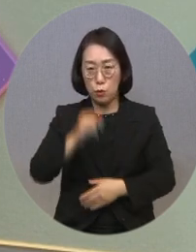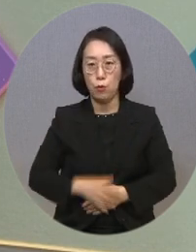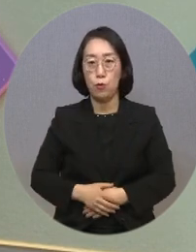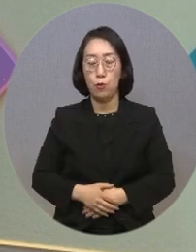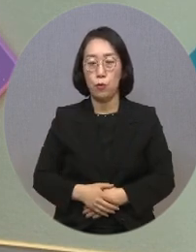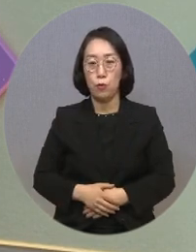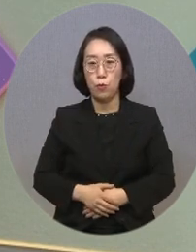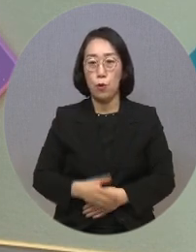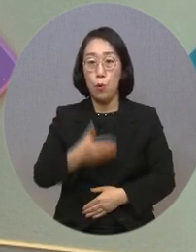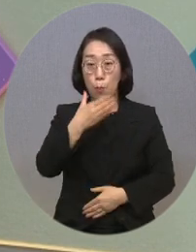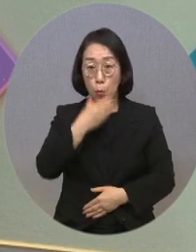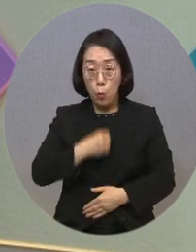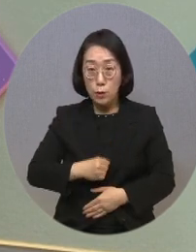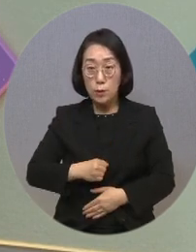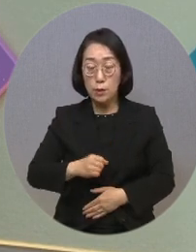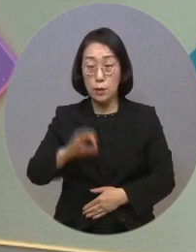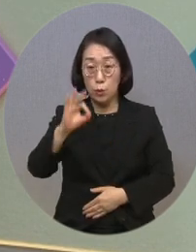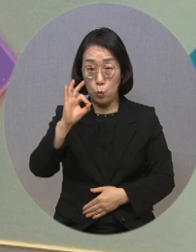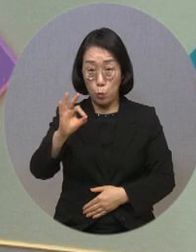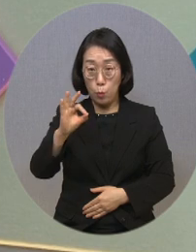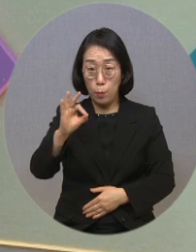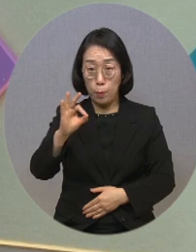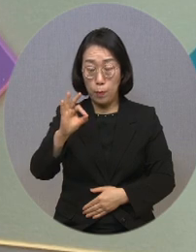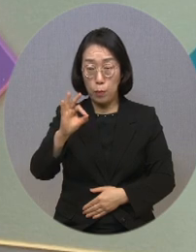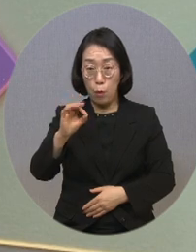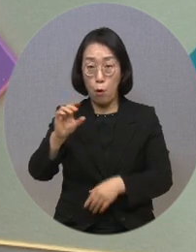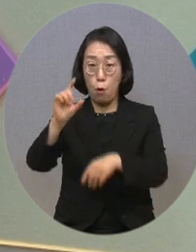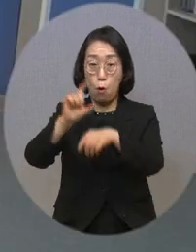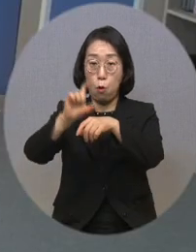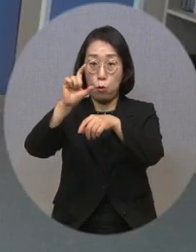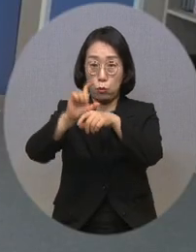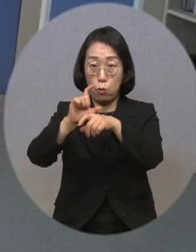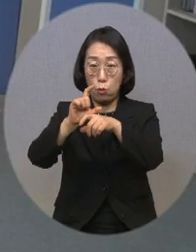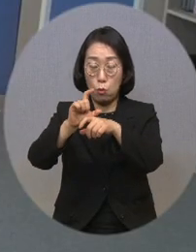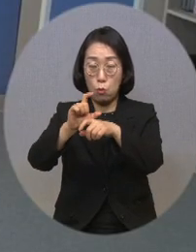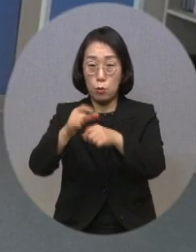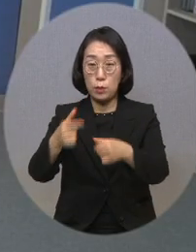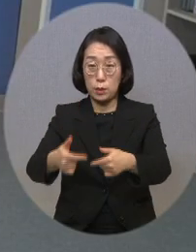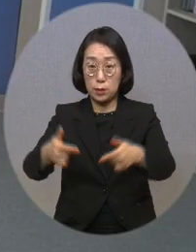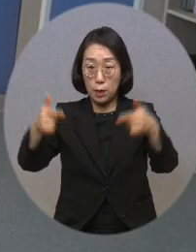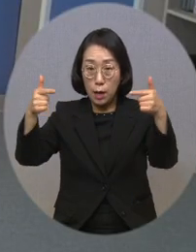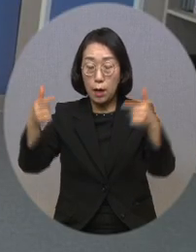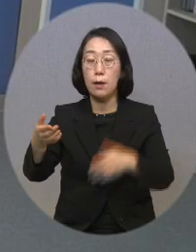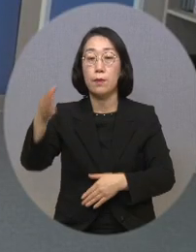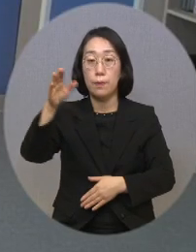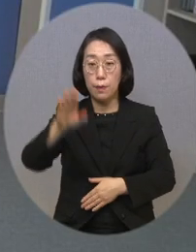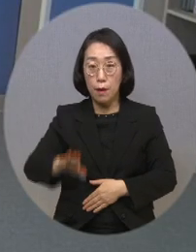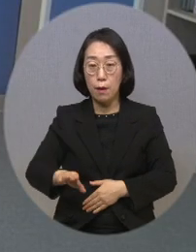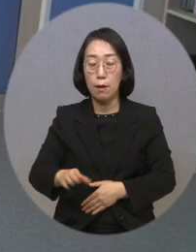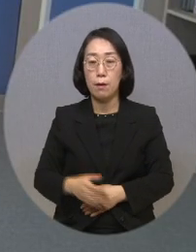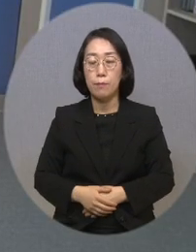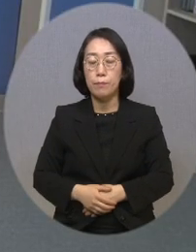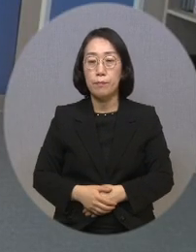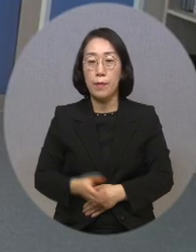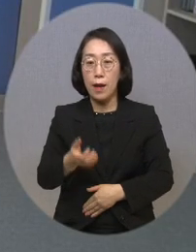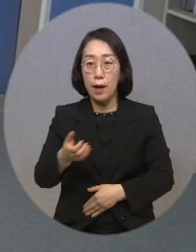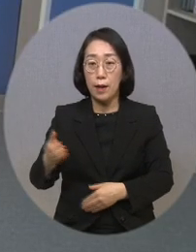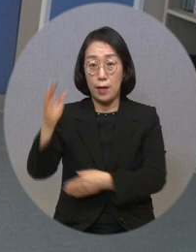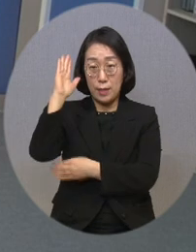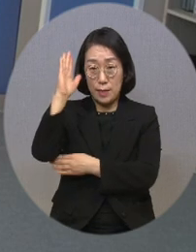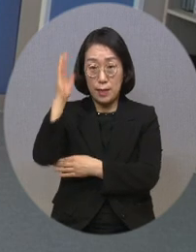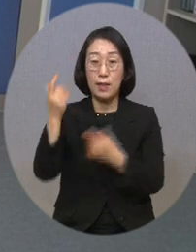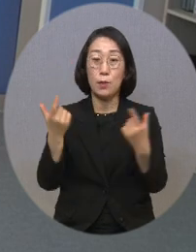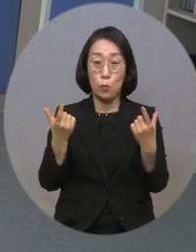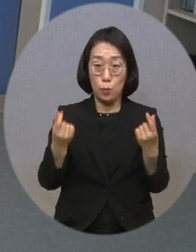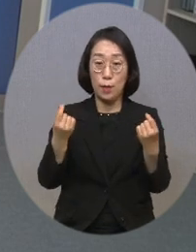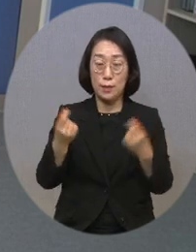복지 예산은 증가를 하고 있는데 네. 아까도 이제 말씀드린 부분과 좀